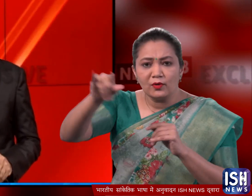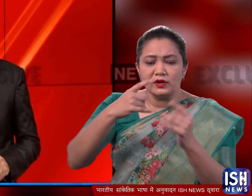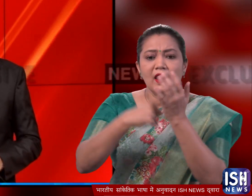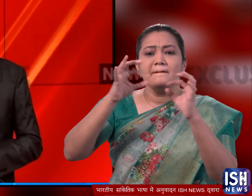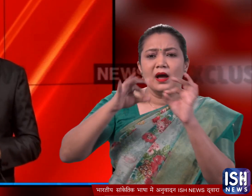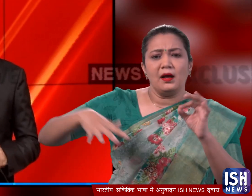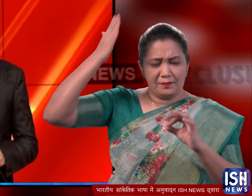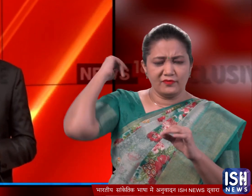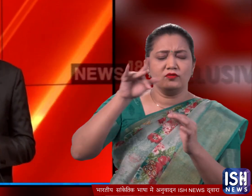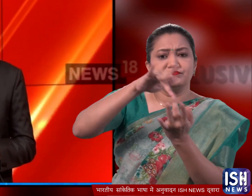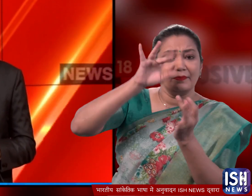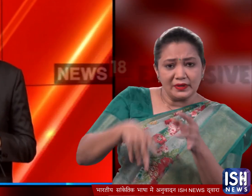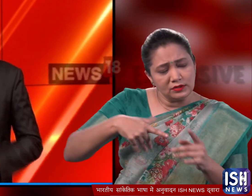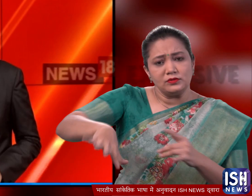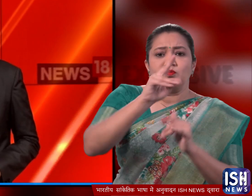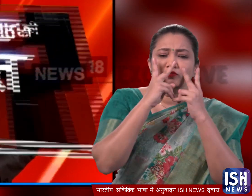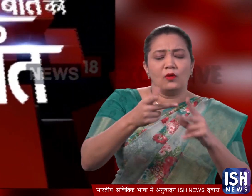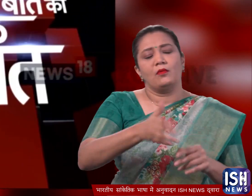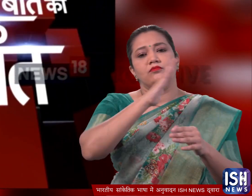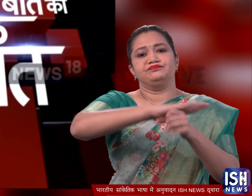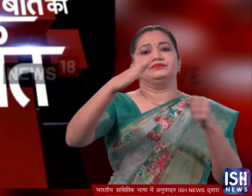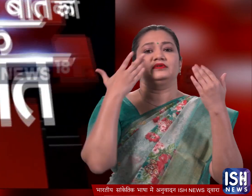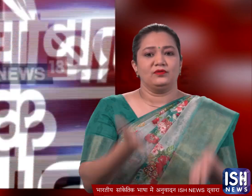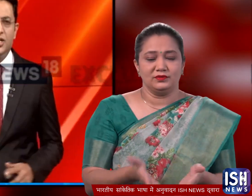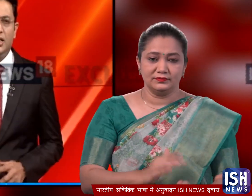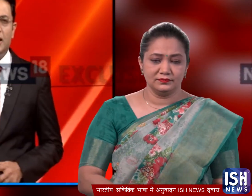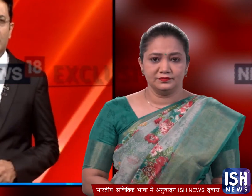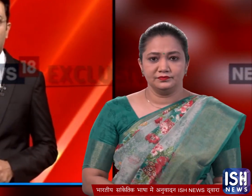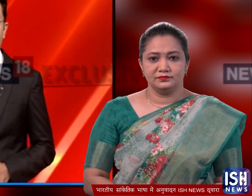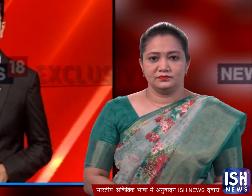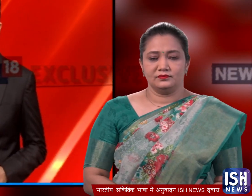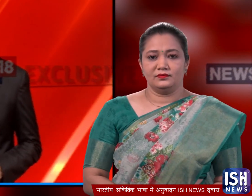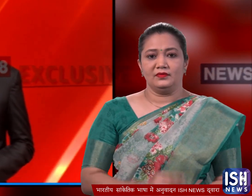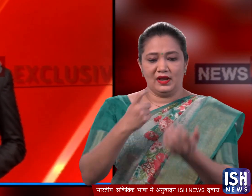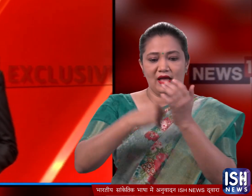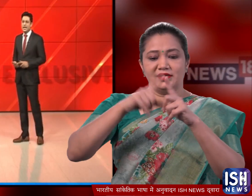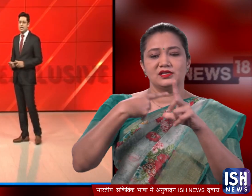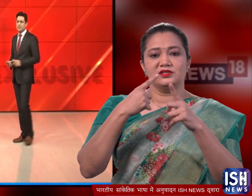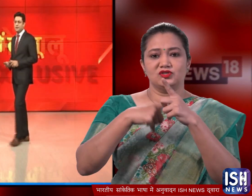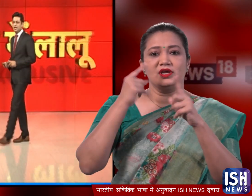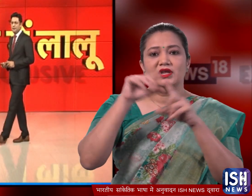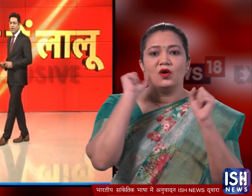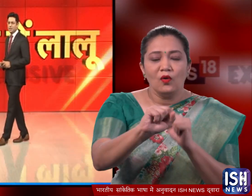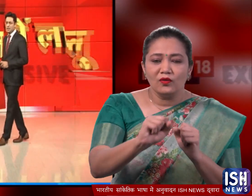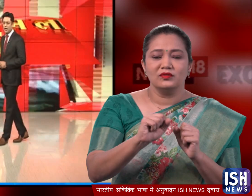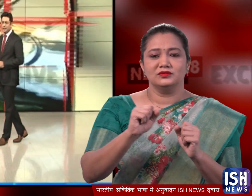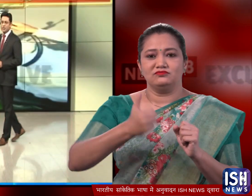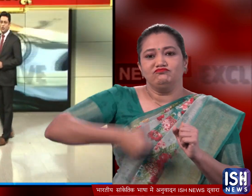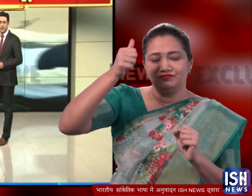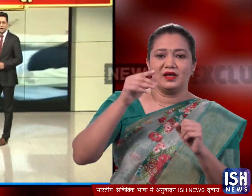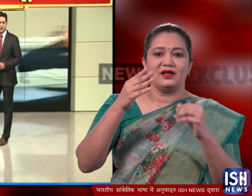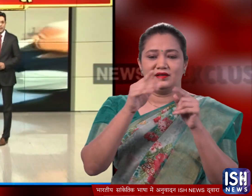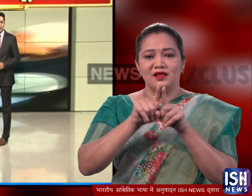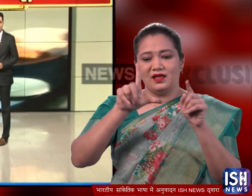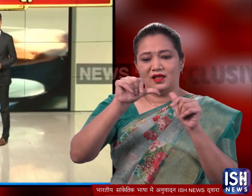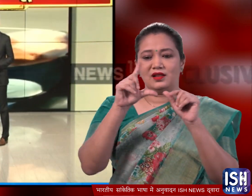रामबाग इलाके में दिन दहाड़े हुई मुठभेड़ में मार गिराया गया। राष्ट्रीय जनता दल के अध्यक्ष लालू प्रसाद की एक ऐसी तस्वीर सामने आई जिसने हर किसी